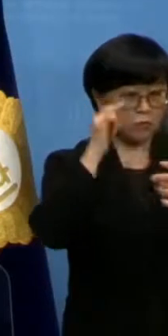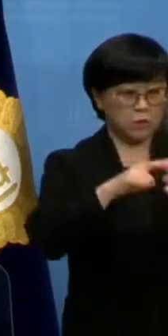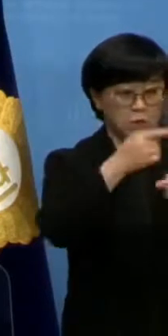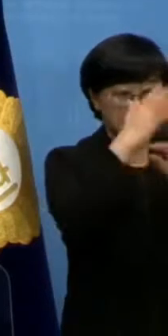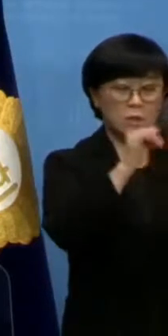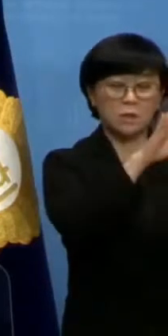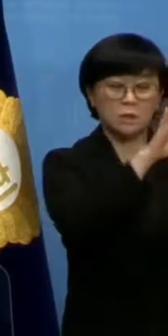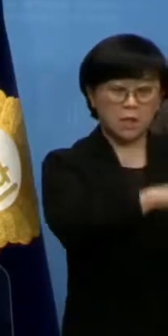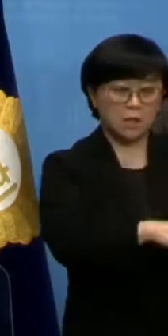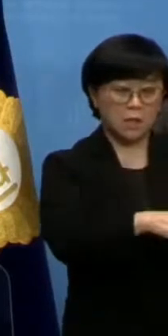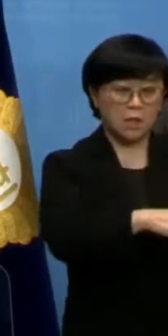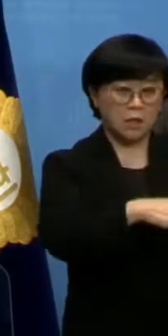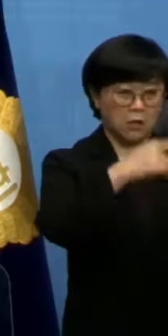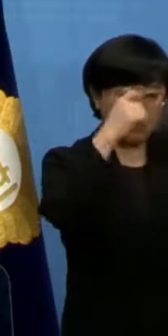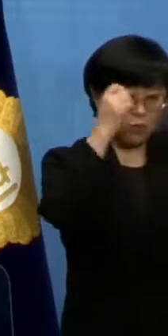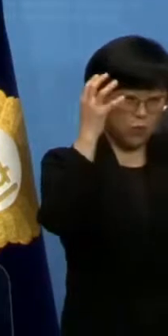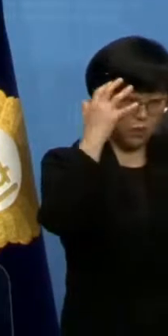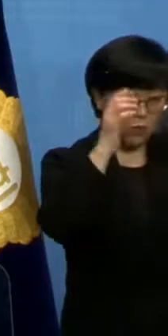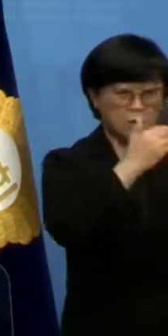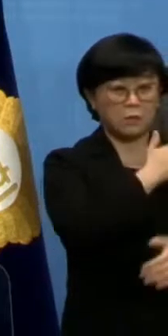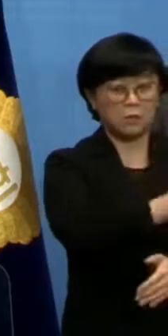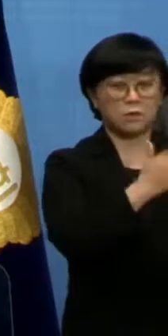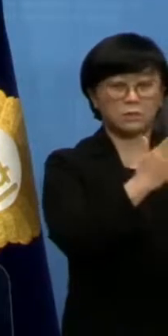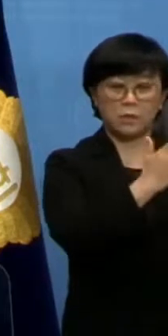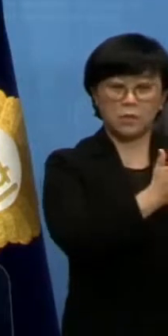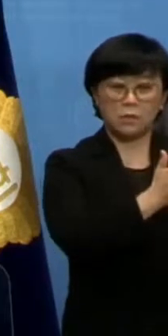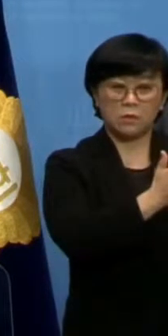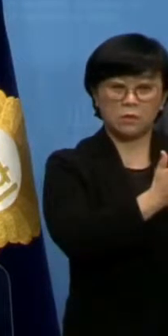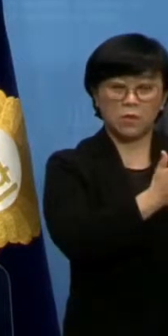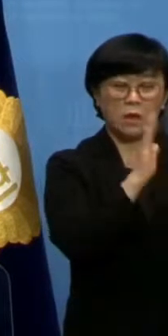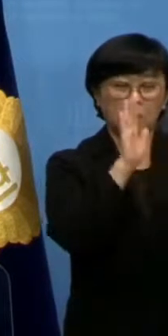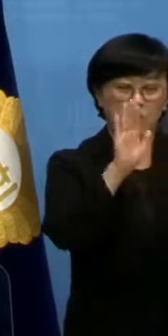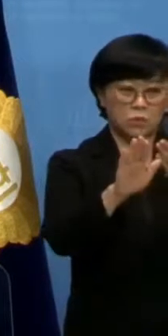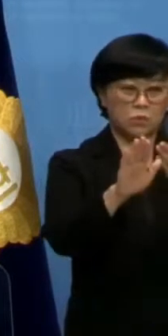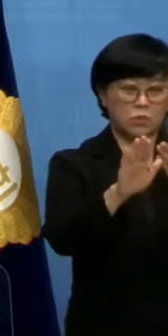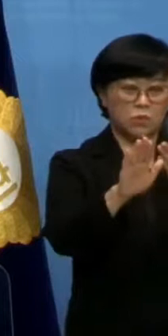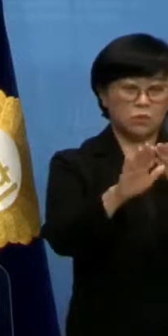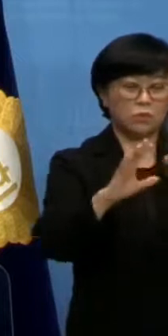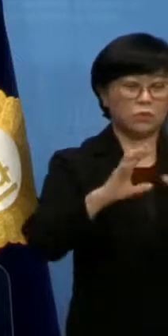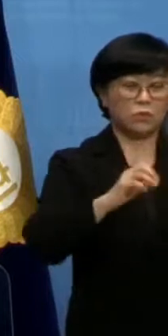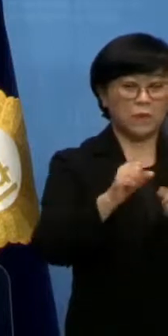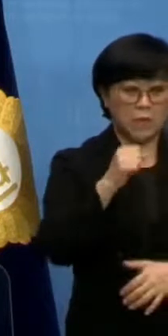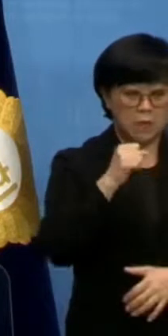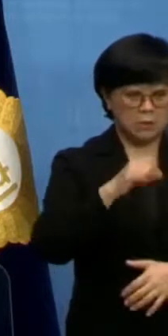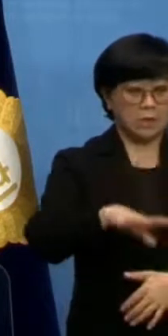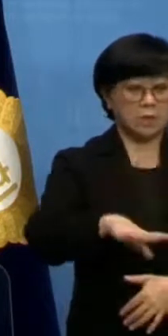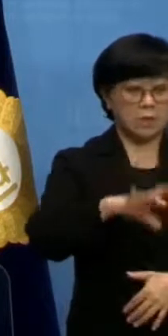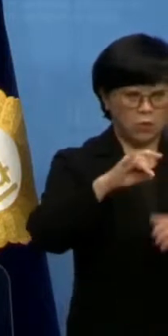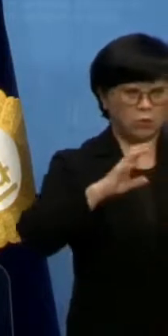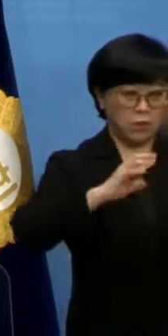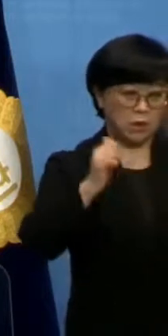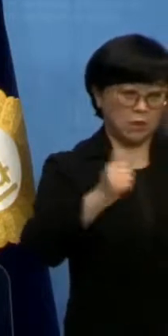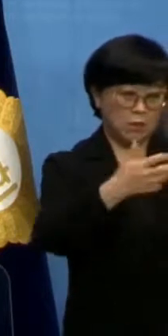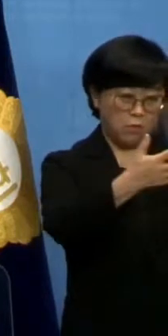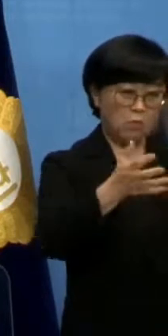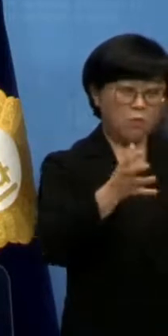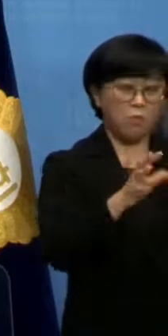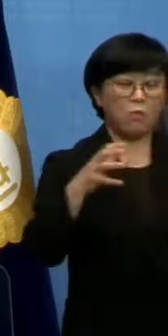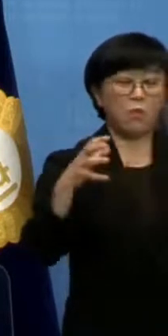청년 세대의 눈물을 외면해서는 안 됩니다. 앞으로도 우리 국민의힘 초선의 모임